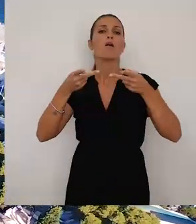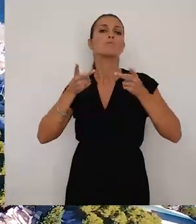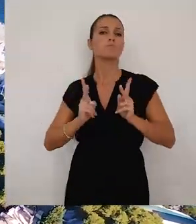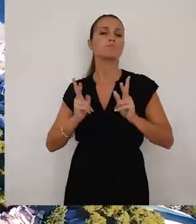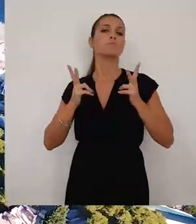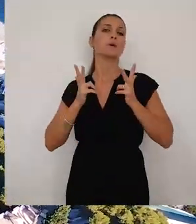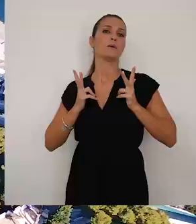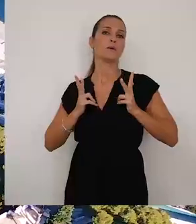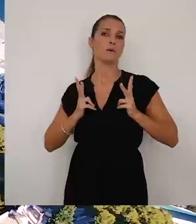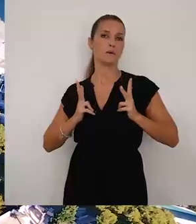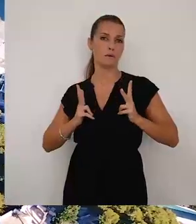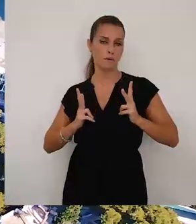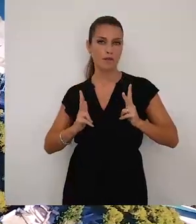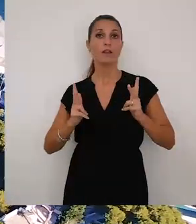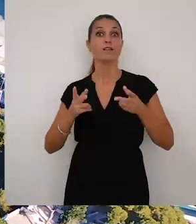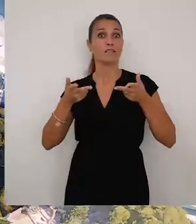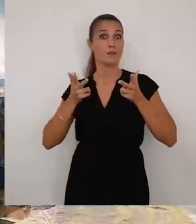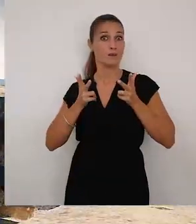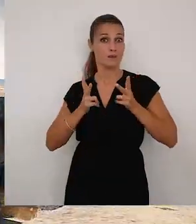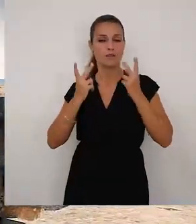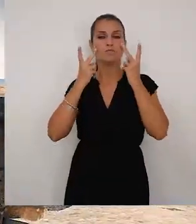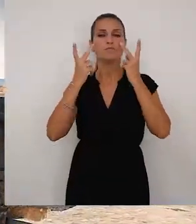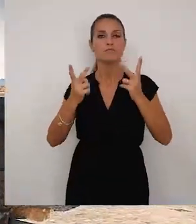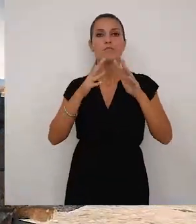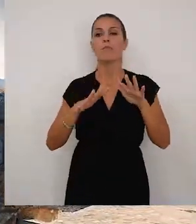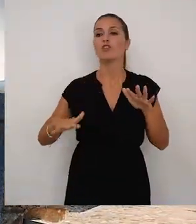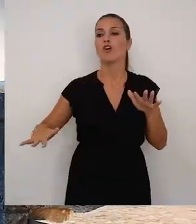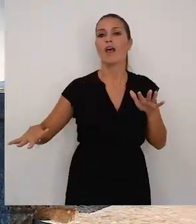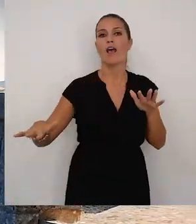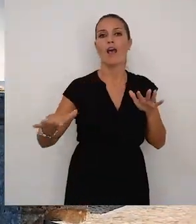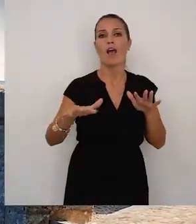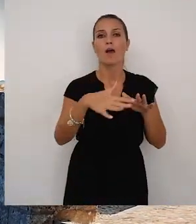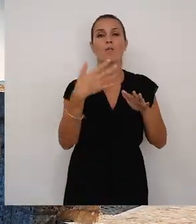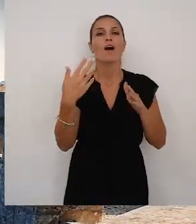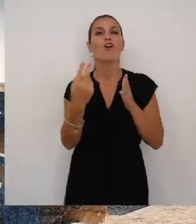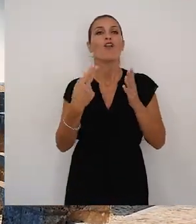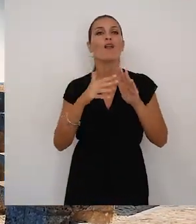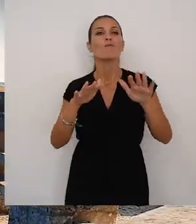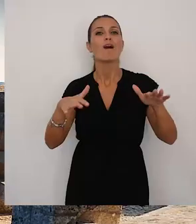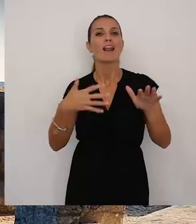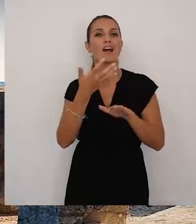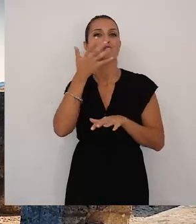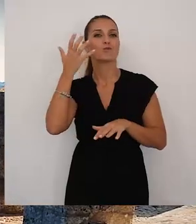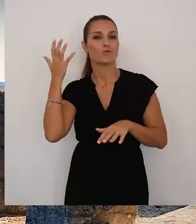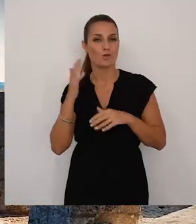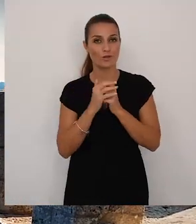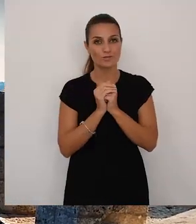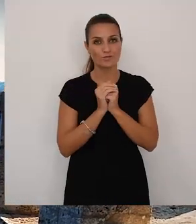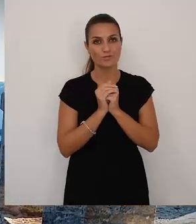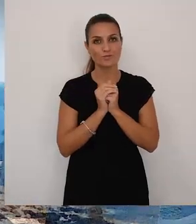possibile rilassarsi, al cospetto di un suggestivo panorama che si allarga sull'azzurro mare di Santa Cesarea Terme.